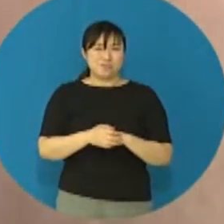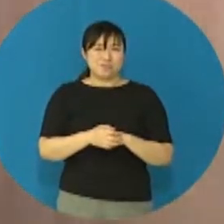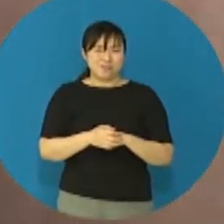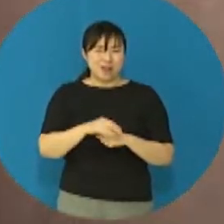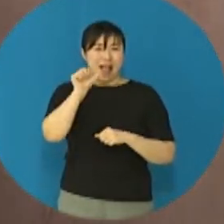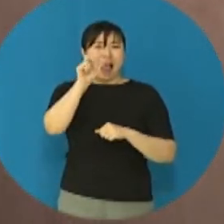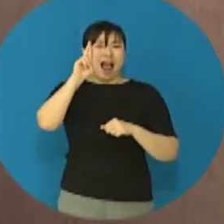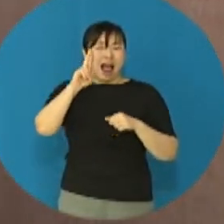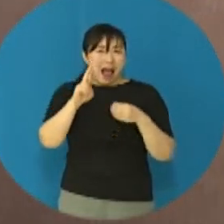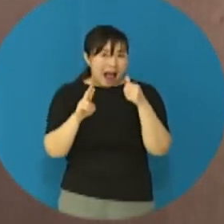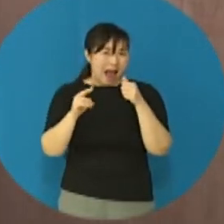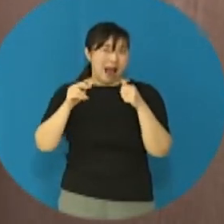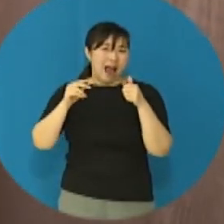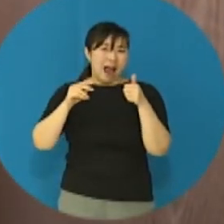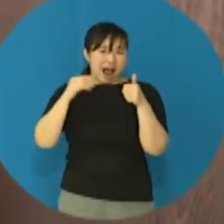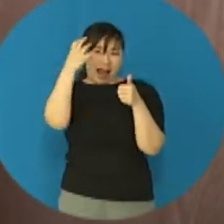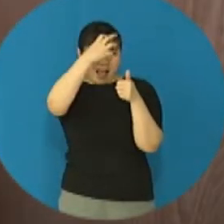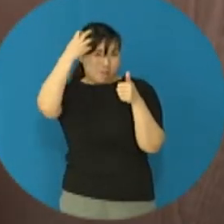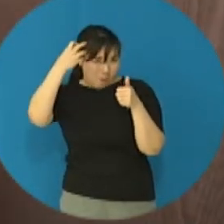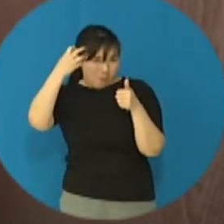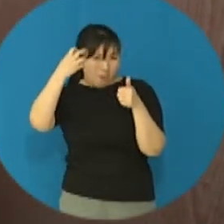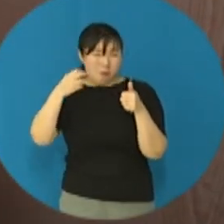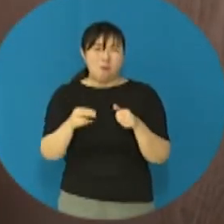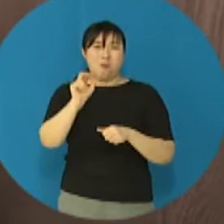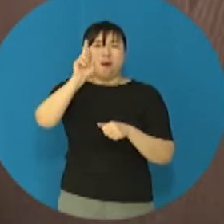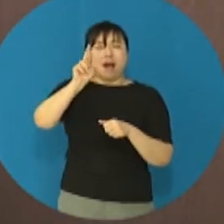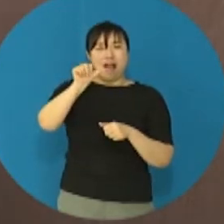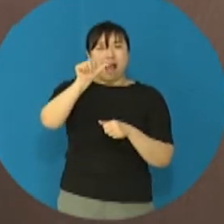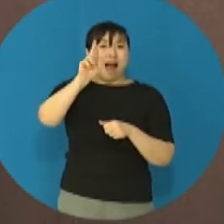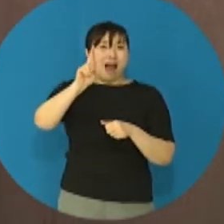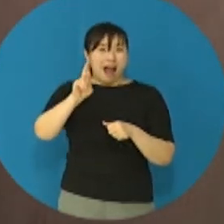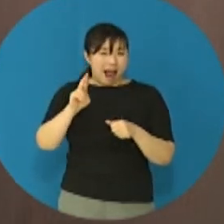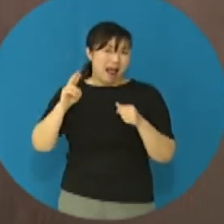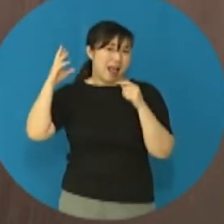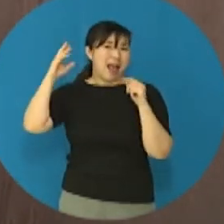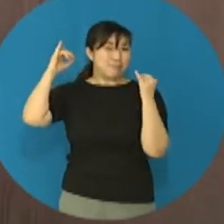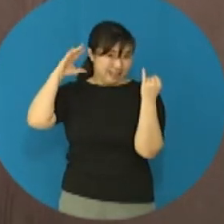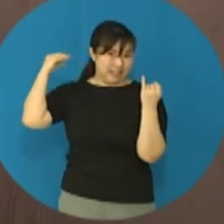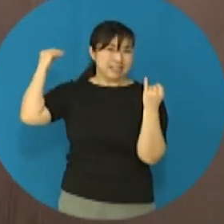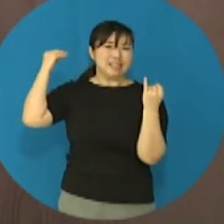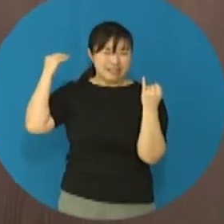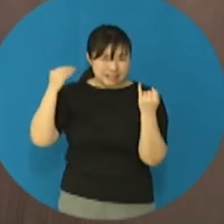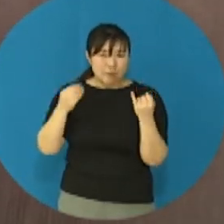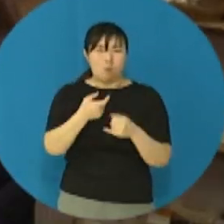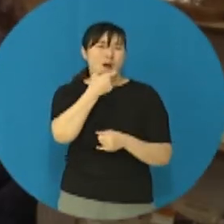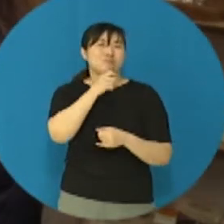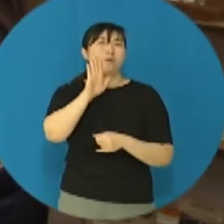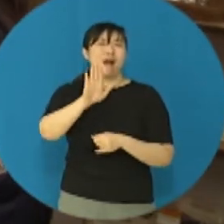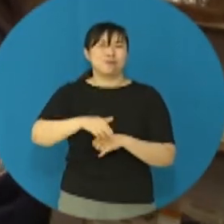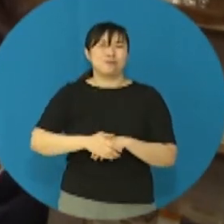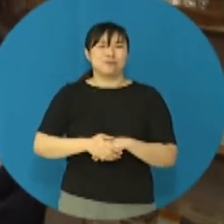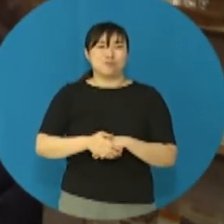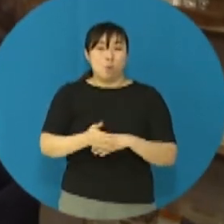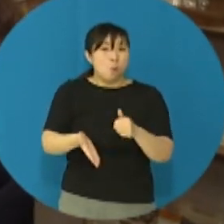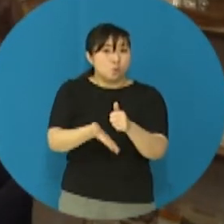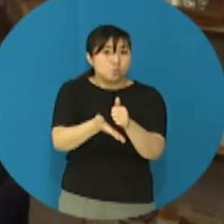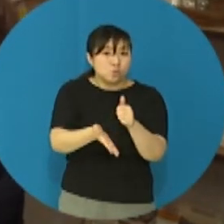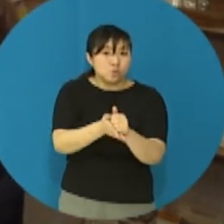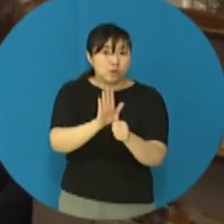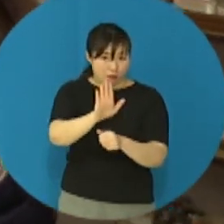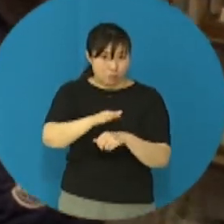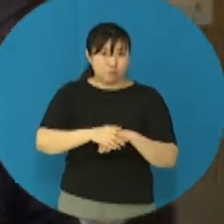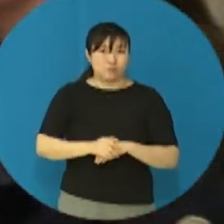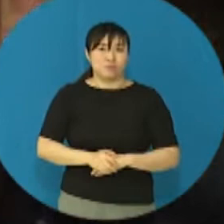ラボーとアラミ、かわいいですね。おすすめって何かあります